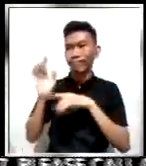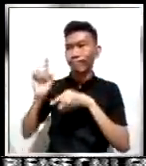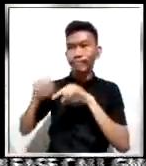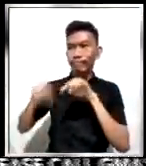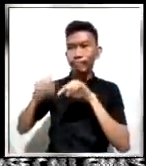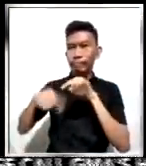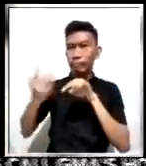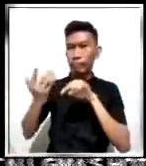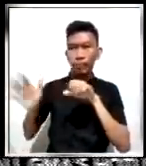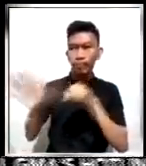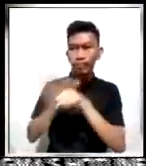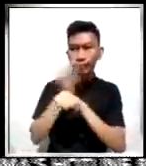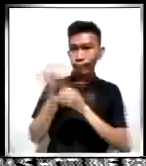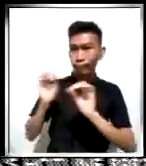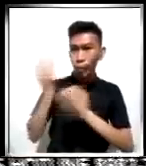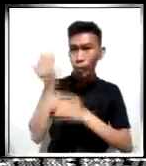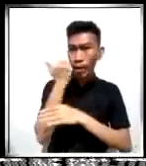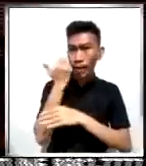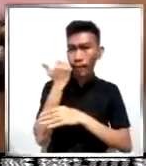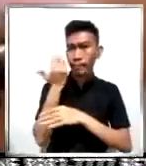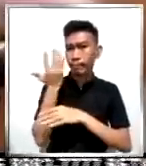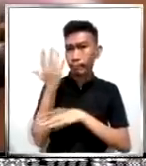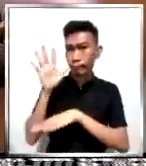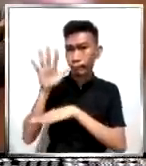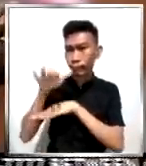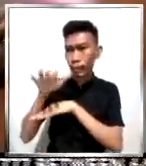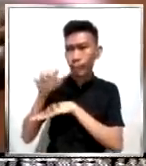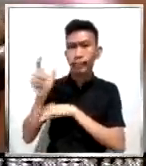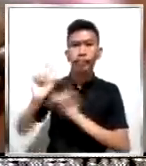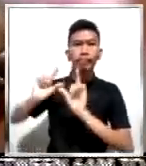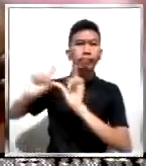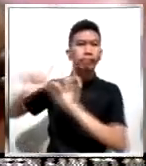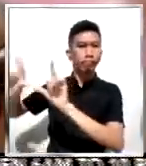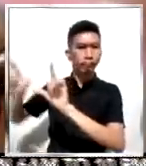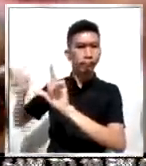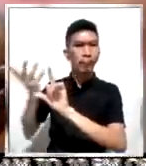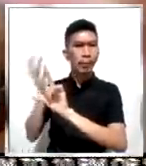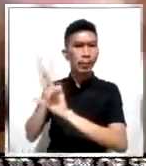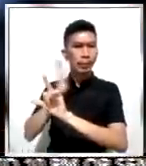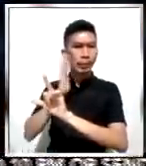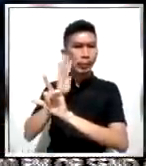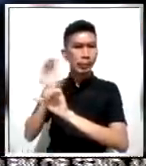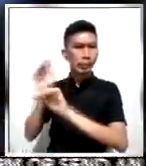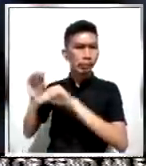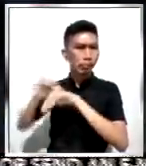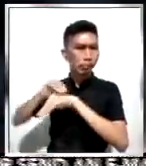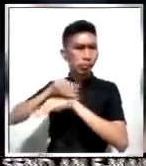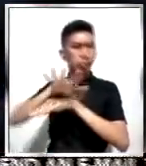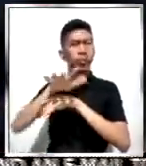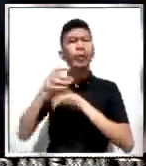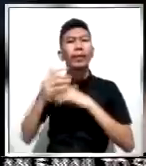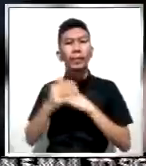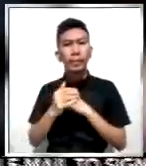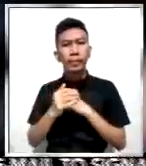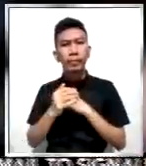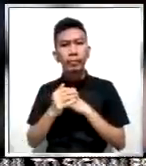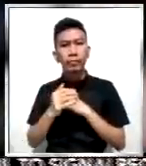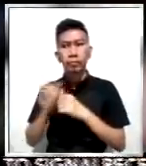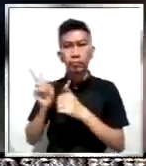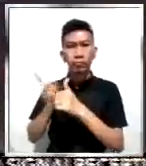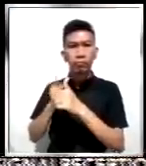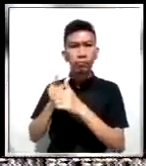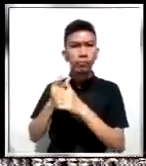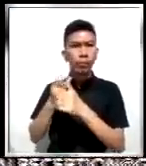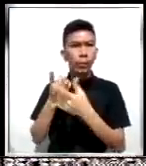till 5 p.m, ibabayaran ka namin. Tinotoo raw nang nagpautang ang banta at una siyang hiniya sa mga kadugupan